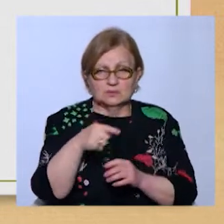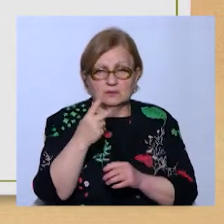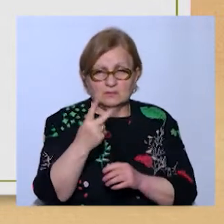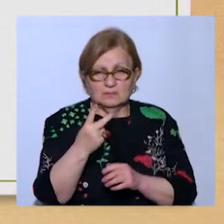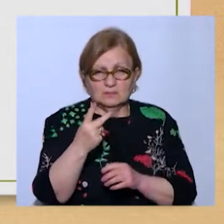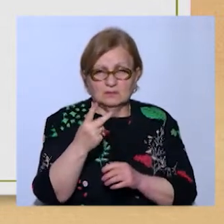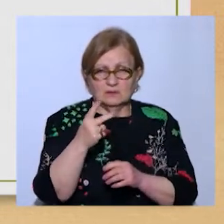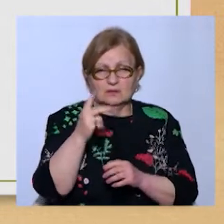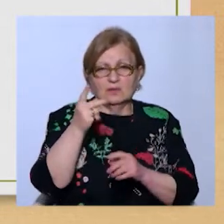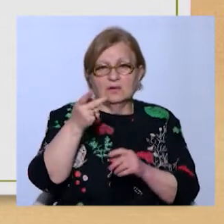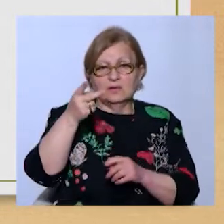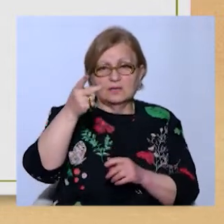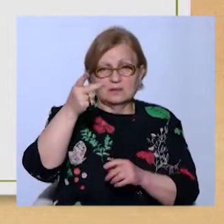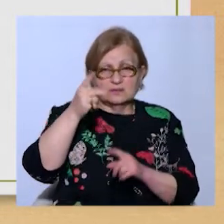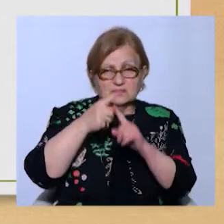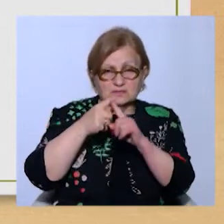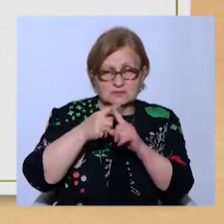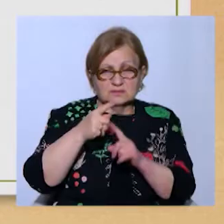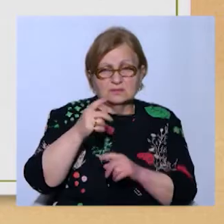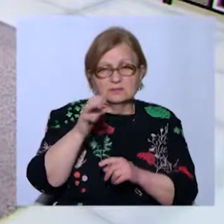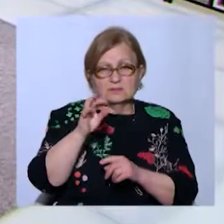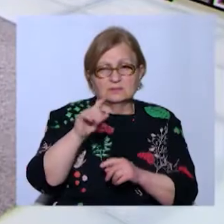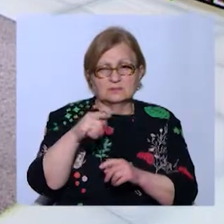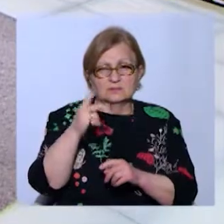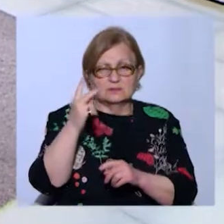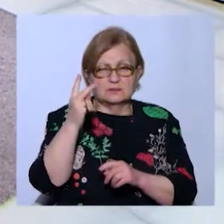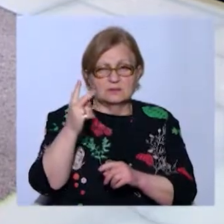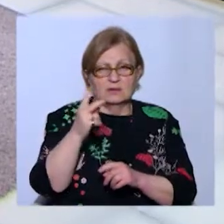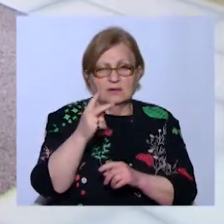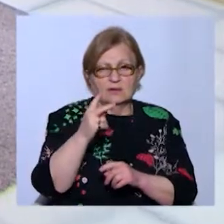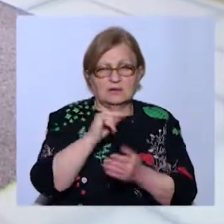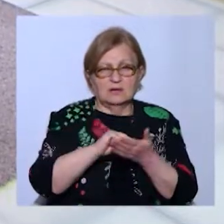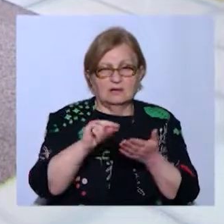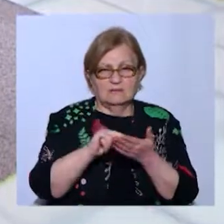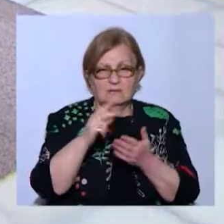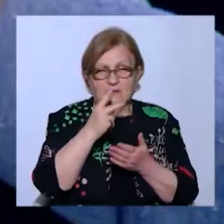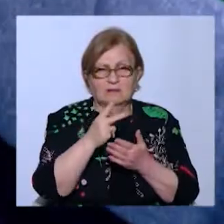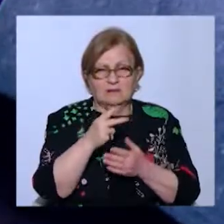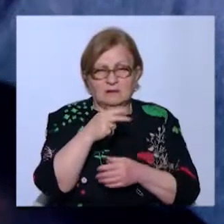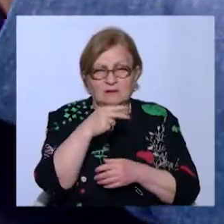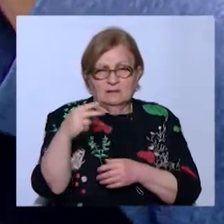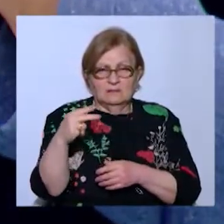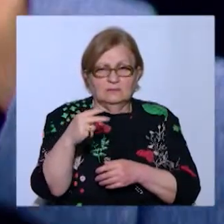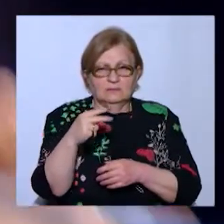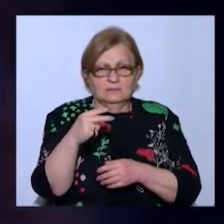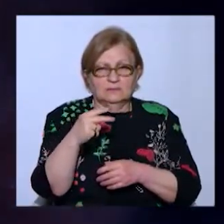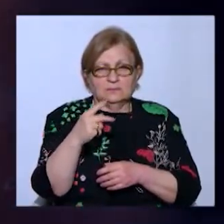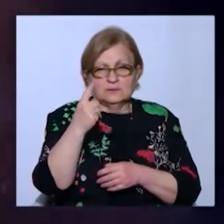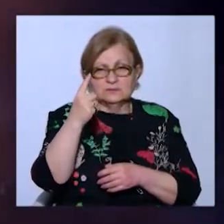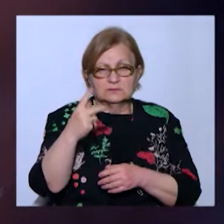0.2 ხარისხად x-ი, 0.2 ხარისხად x-ი, უდრის 5 ხარისხად